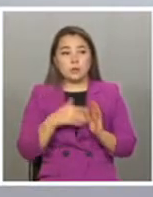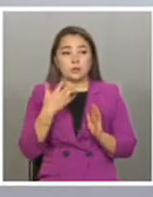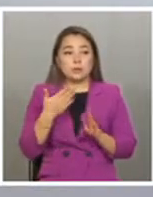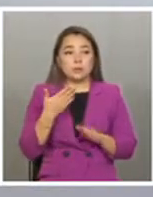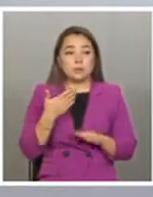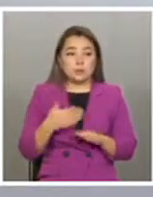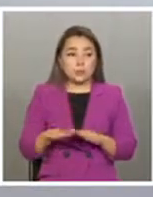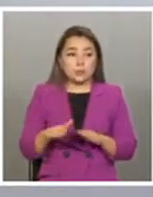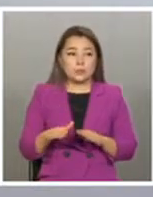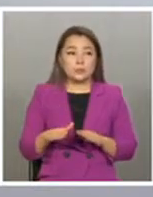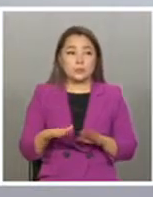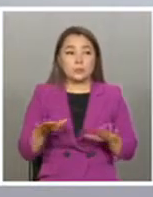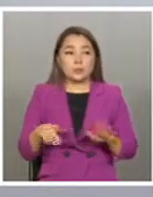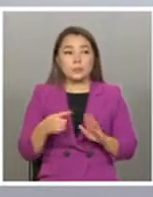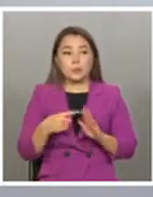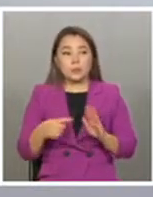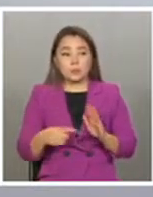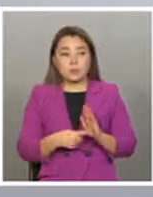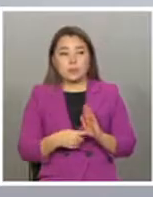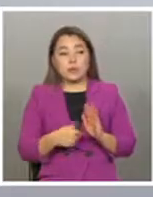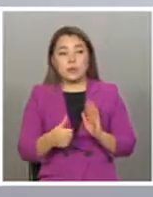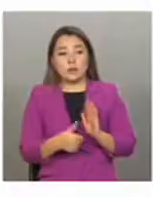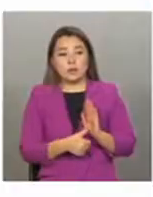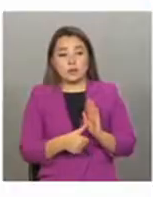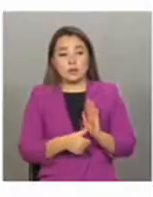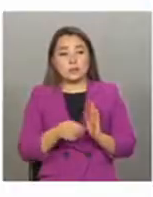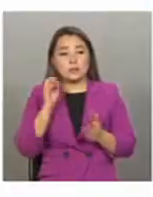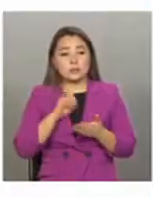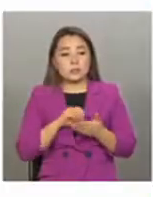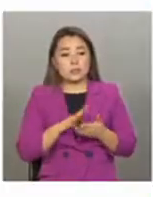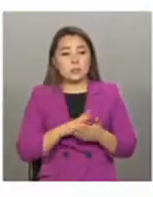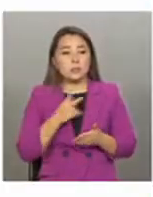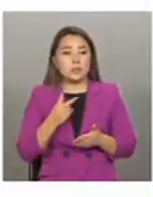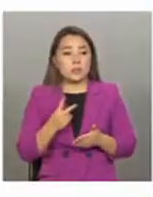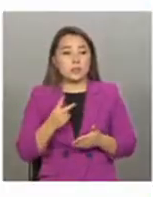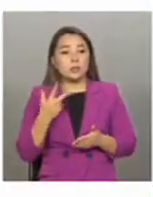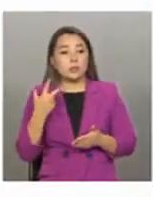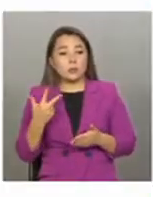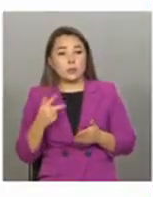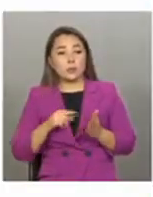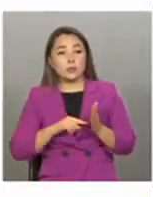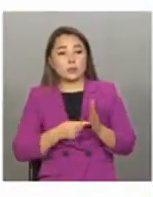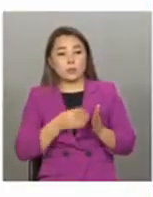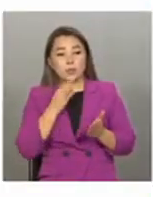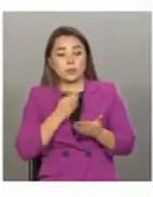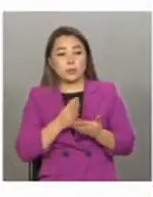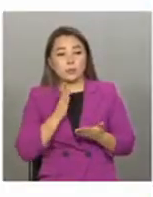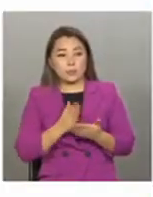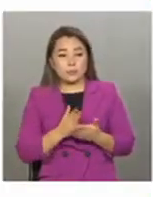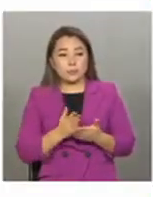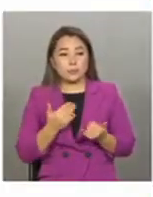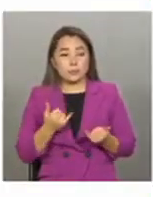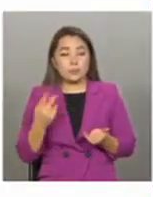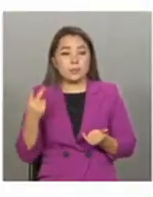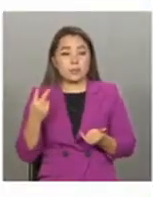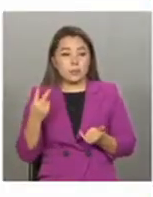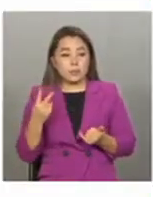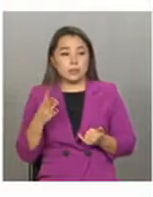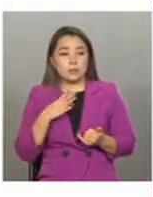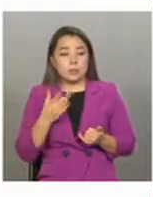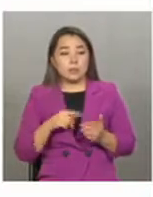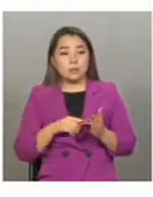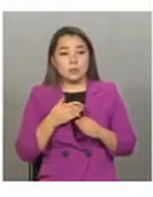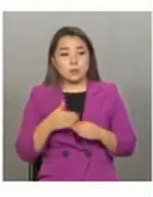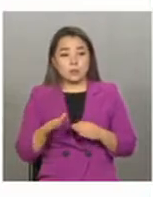бөлшегінің бөлімінде 6 саны 2 және 3 сандарының көбейтісінен тұрады. Ал екінші бөлшек 9-дан